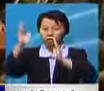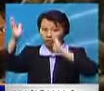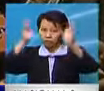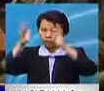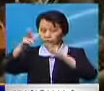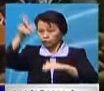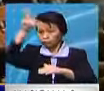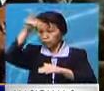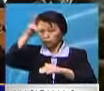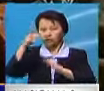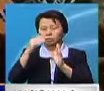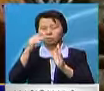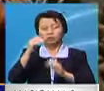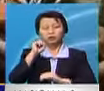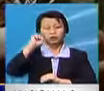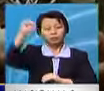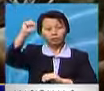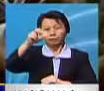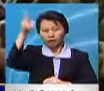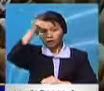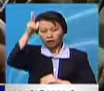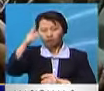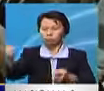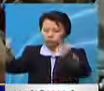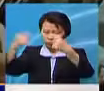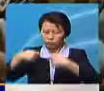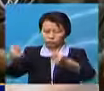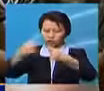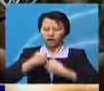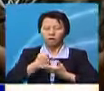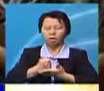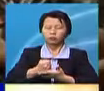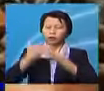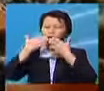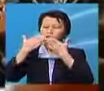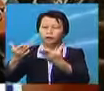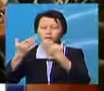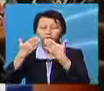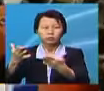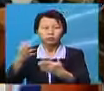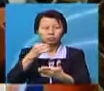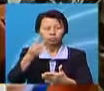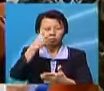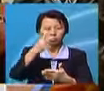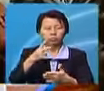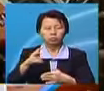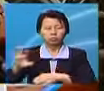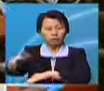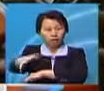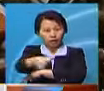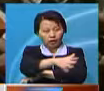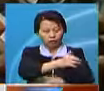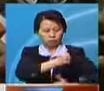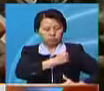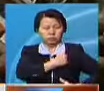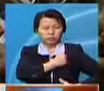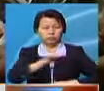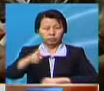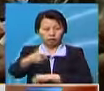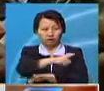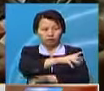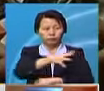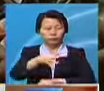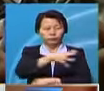Malaysian government and the Sabah government, and especially the sea, the Navy, and